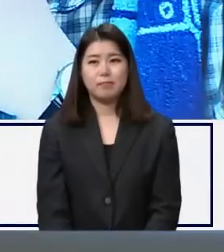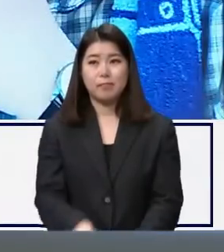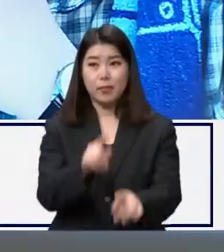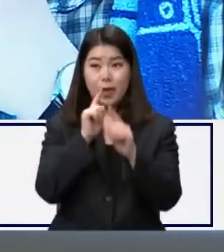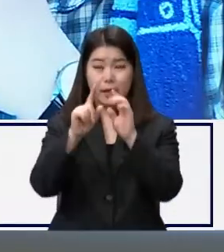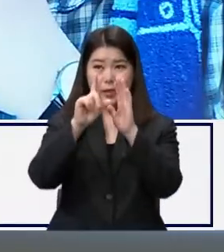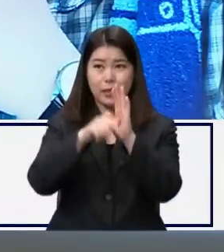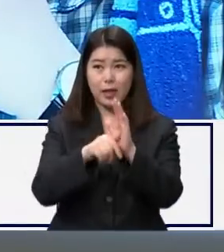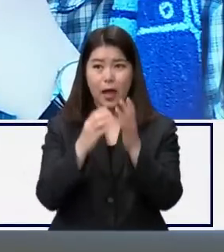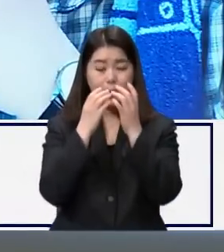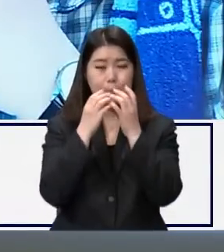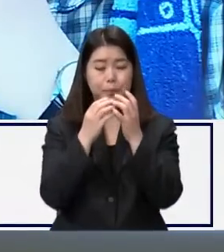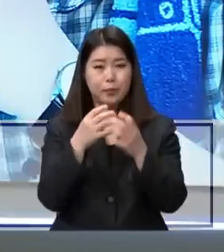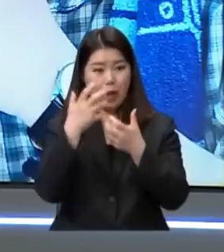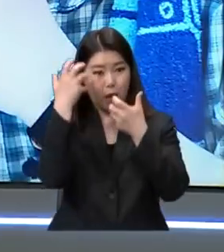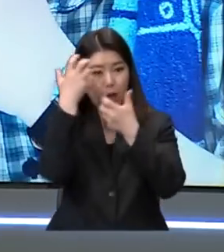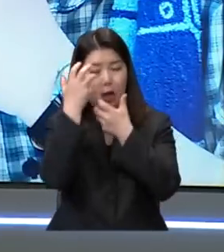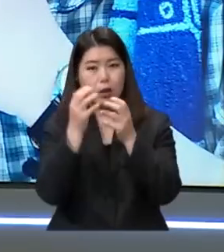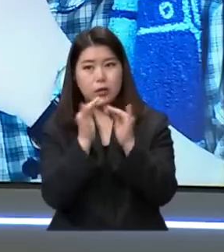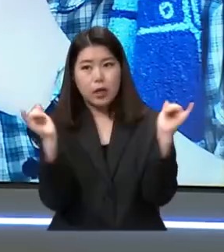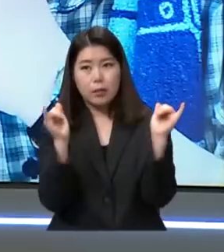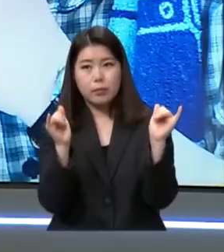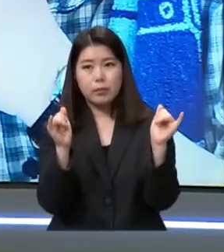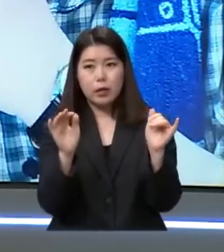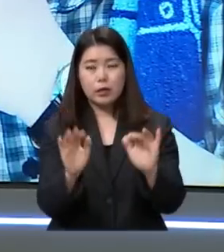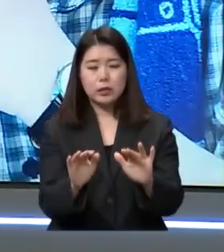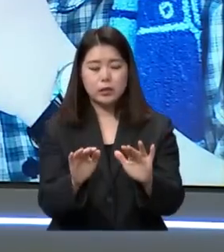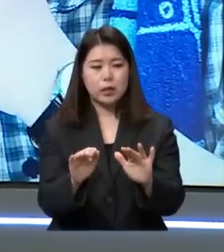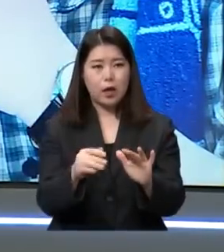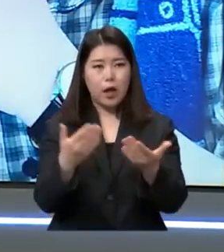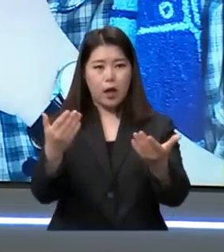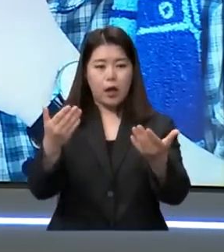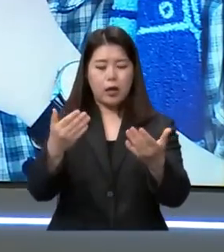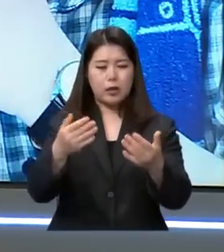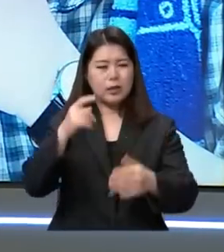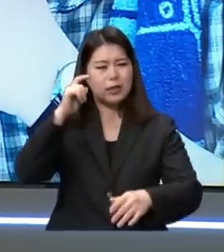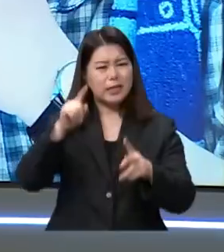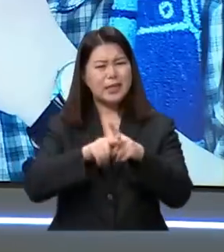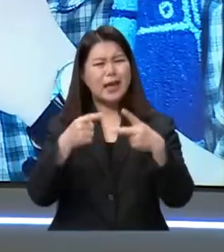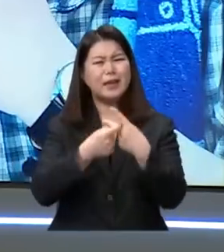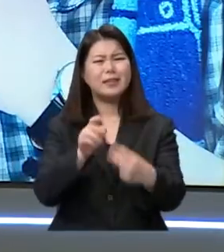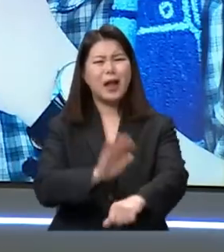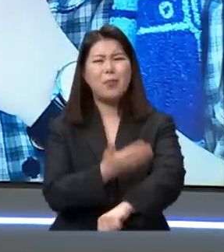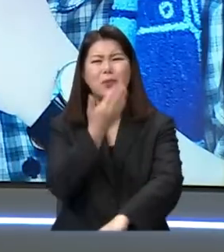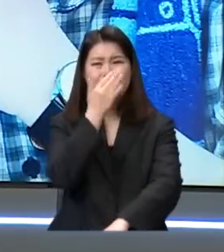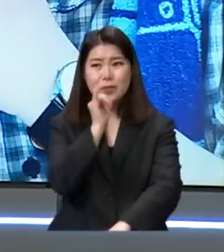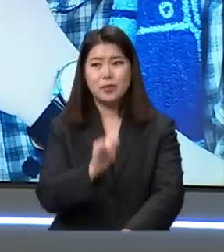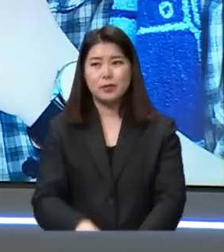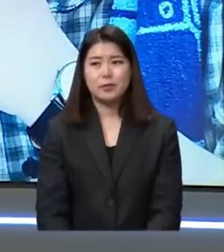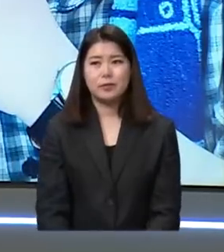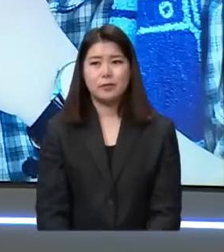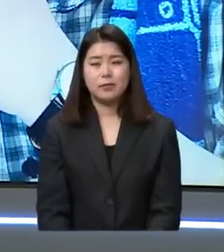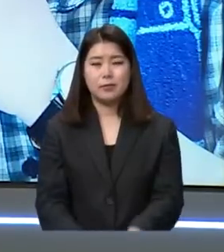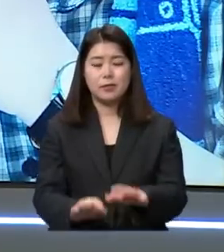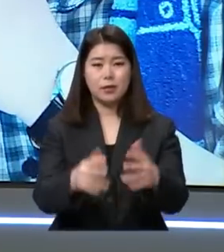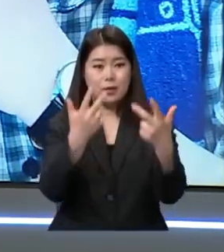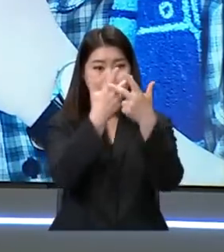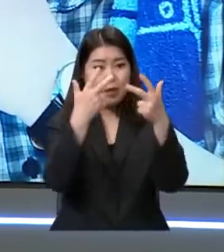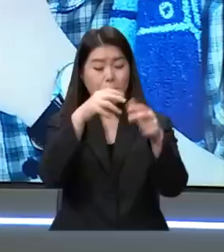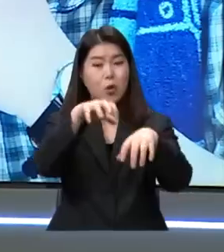중에 강성 지지층이 어쨌거나 다른 시간으로 받아들인 거 아니겠느냐를 한번 이걸 말씀 괜찮은 거 같아요 제명인의